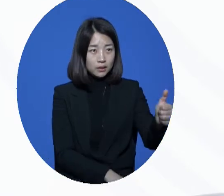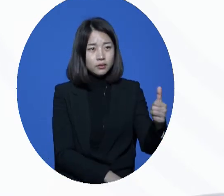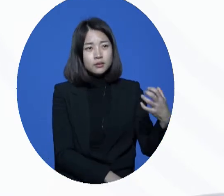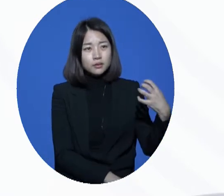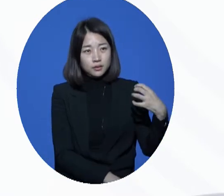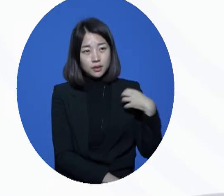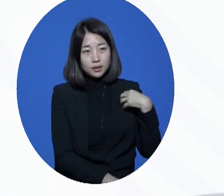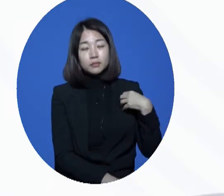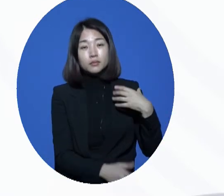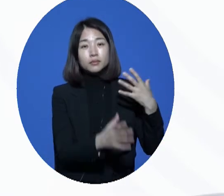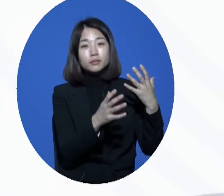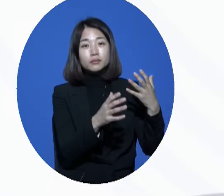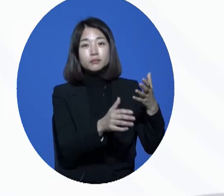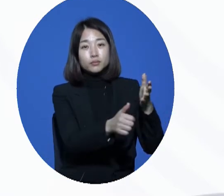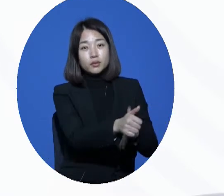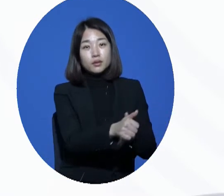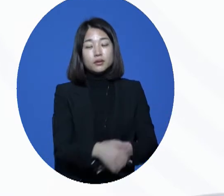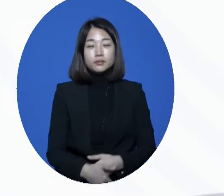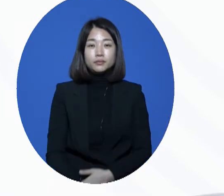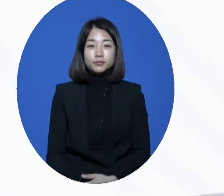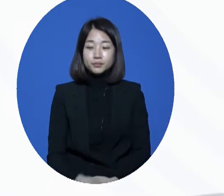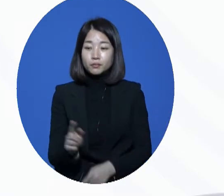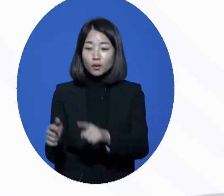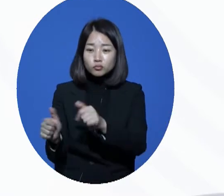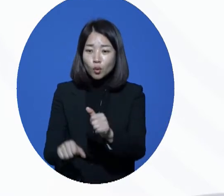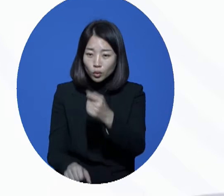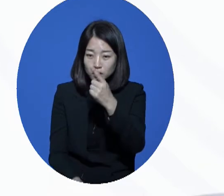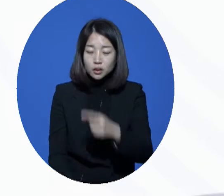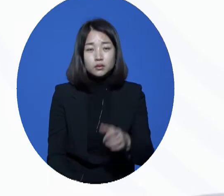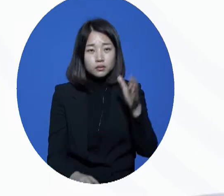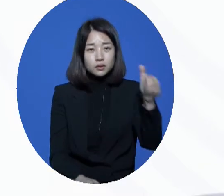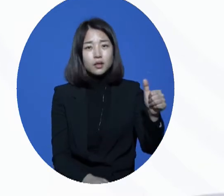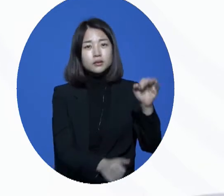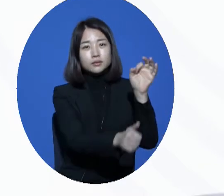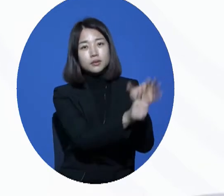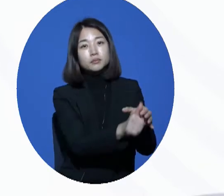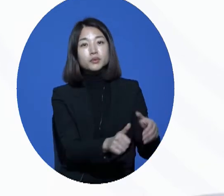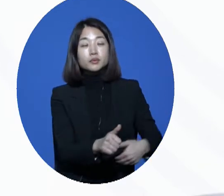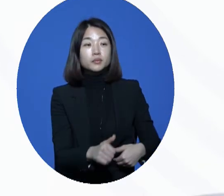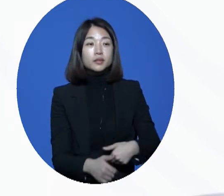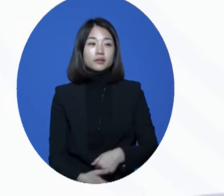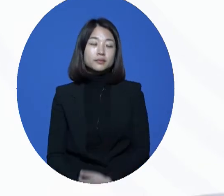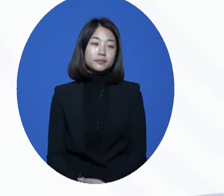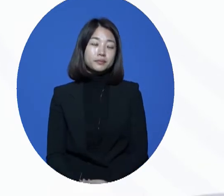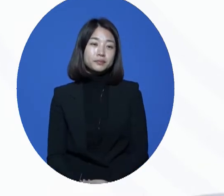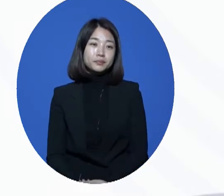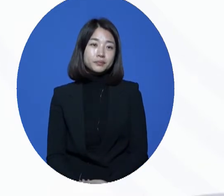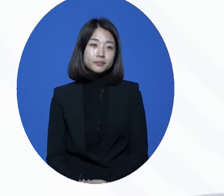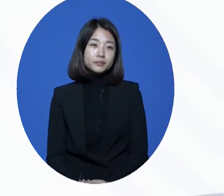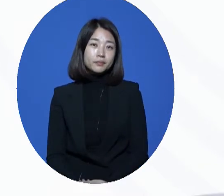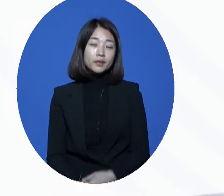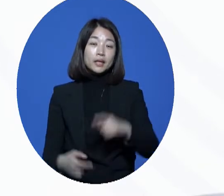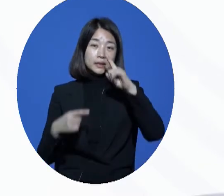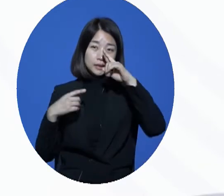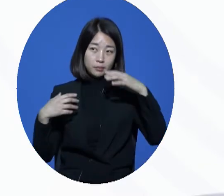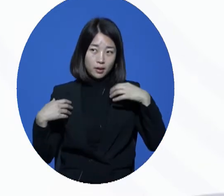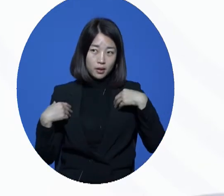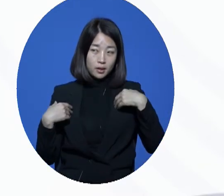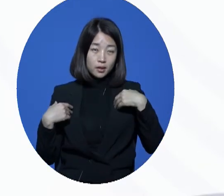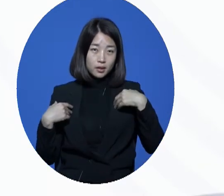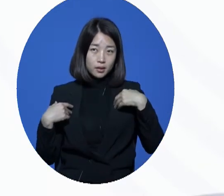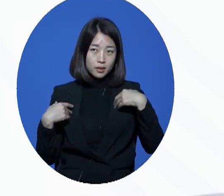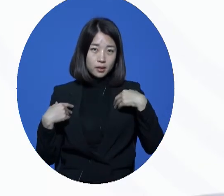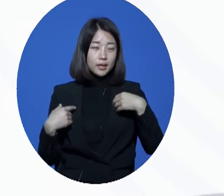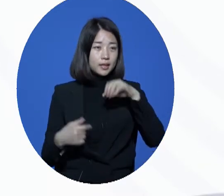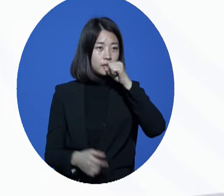만들어야 된다고 생각을 합니다. 그리고 그것이 작동할 수 있게끔 지방의 정부에 대한 권한과 예산에 대한